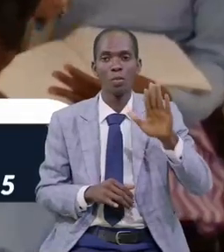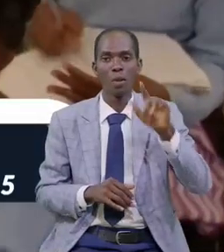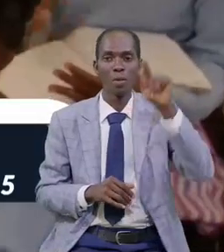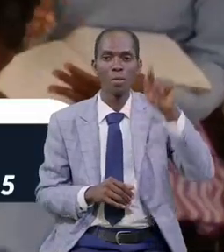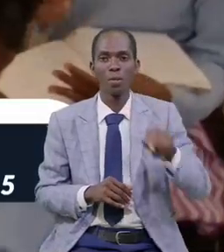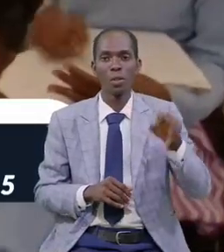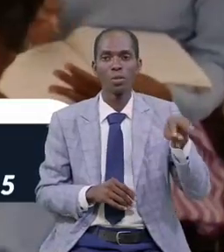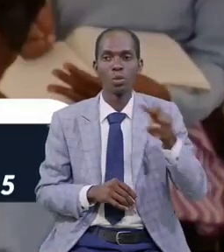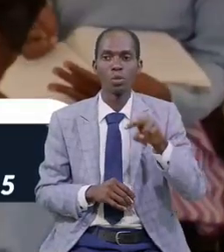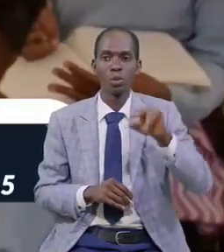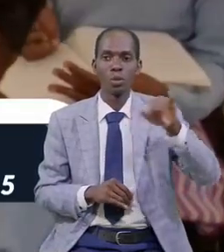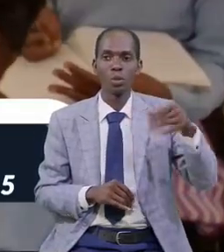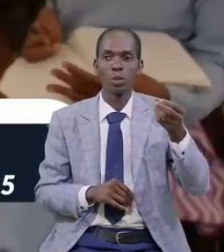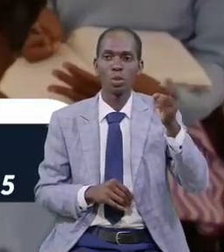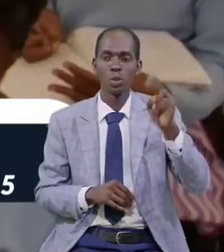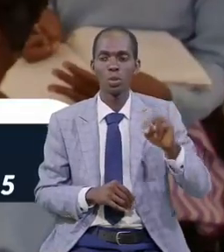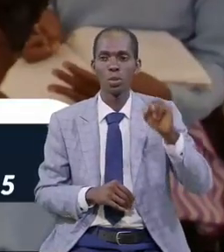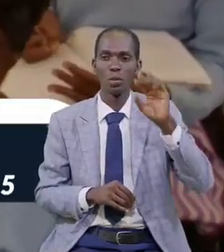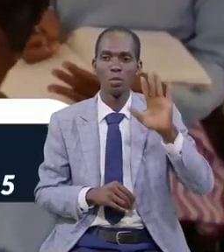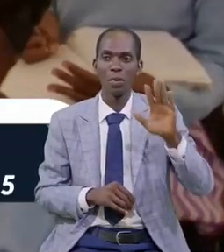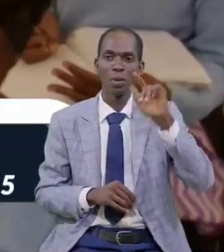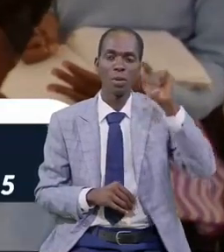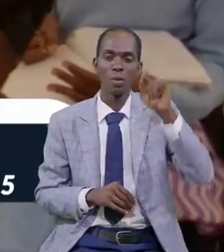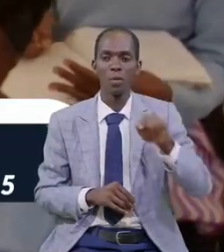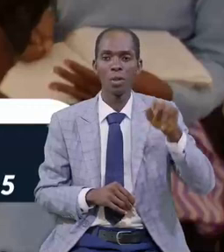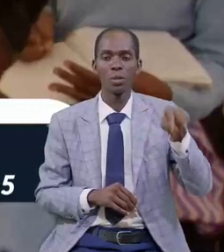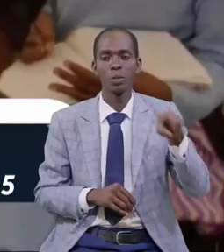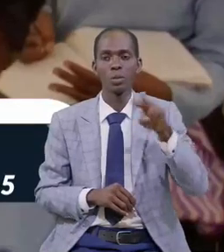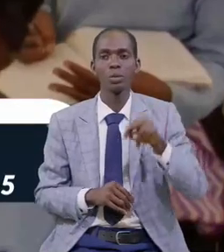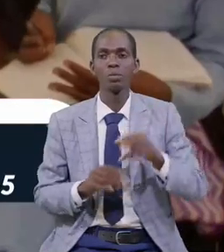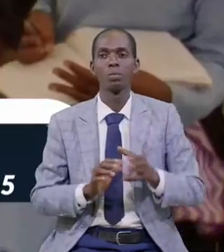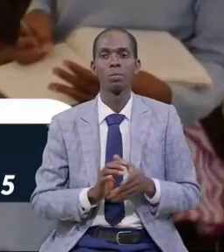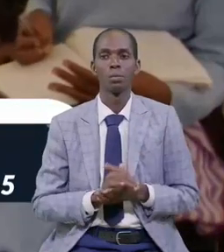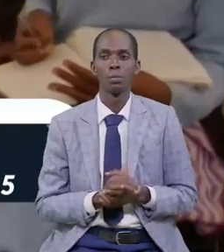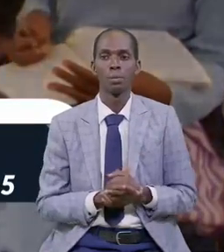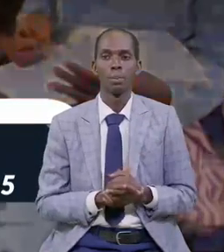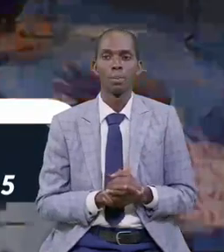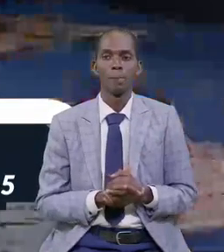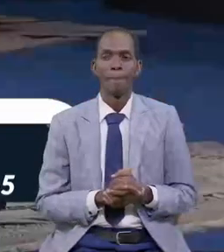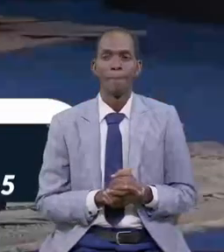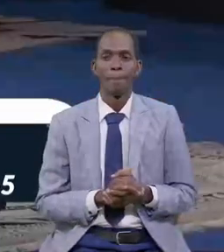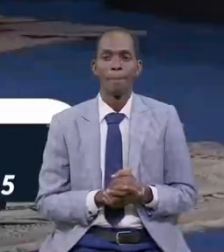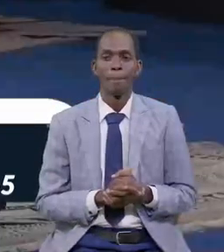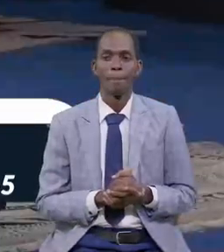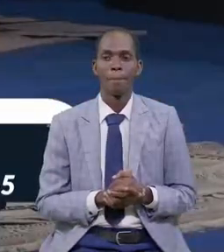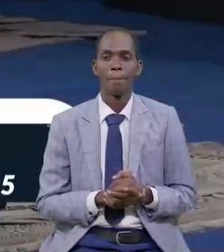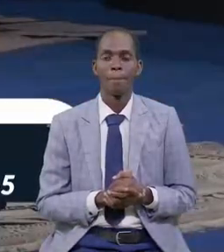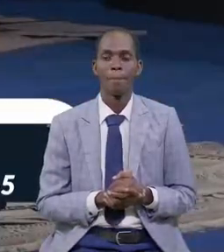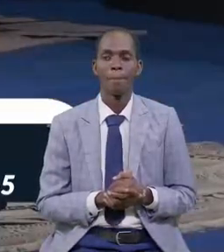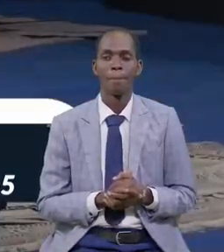le verset 22 Jean 5 Jean chapitre 5 verset